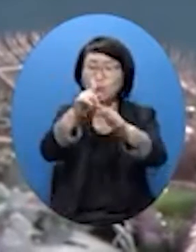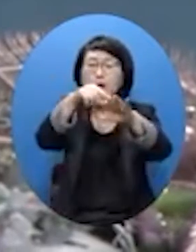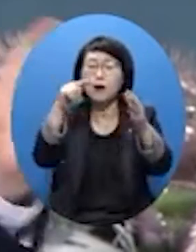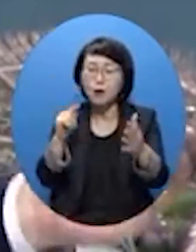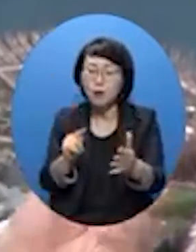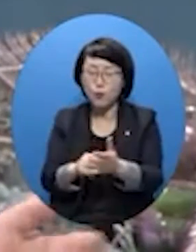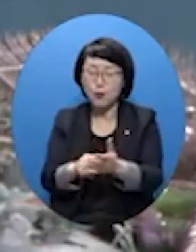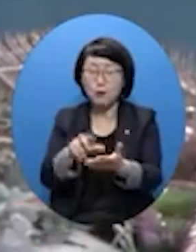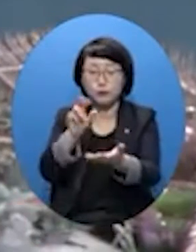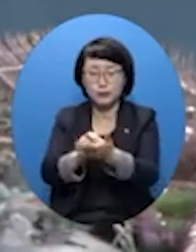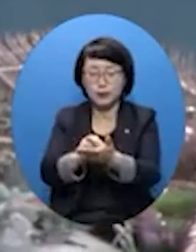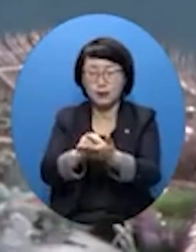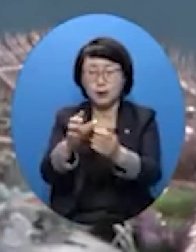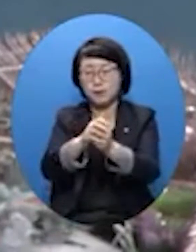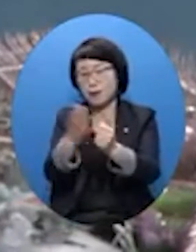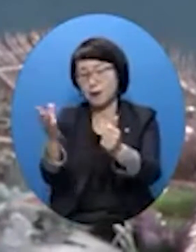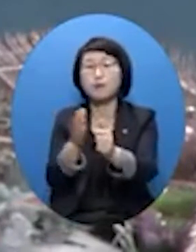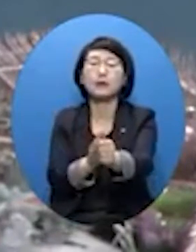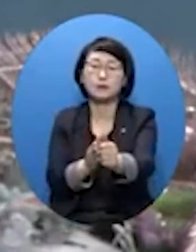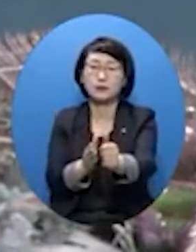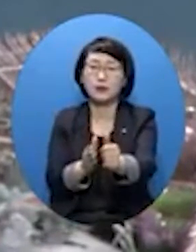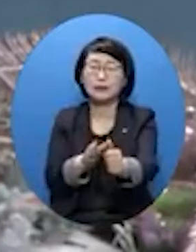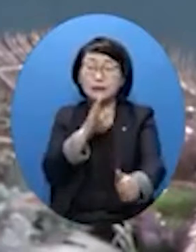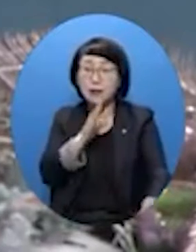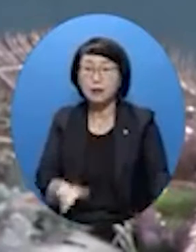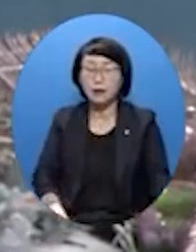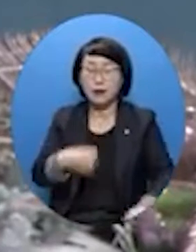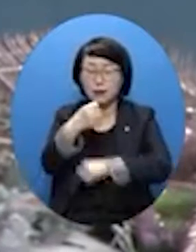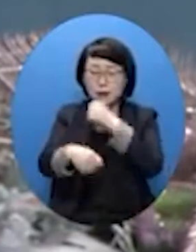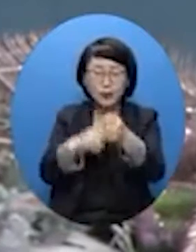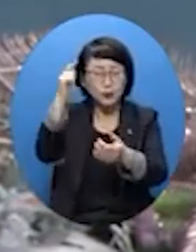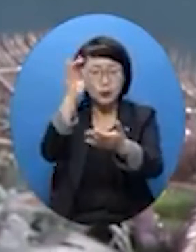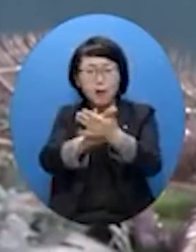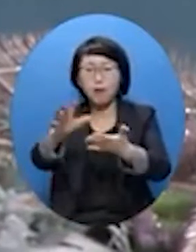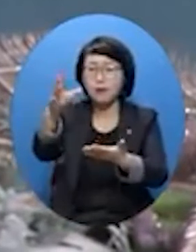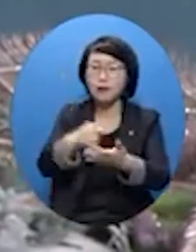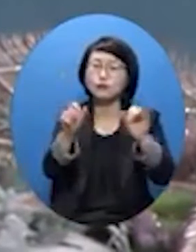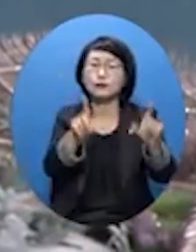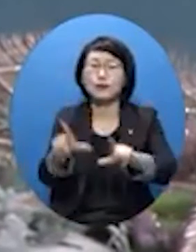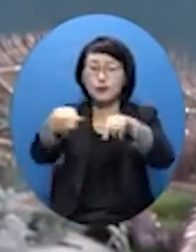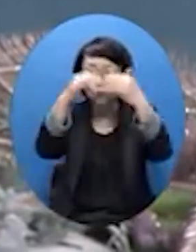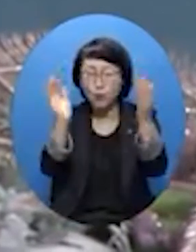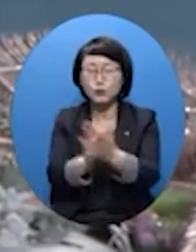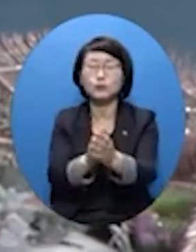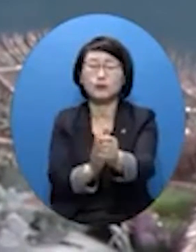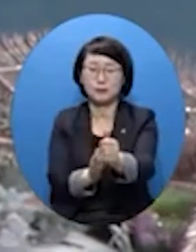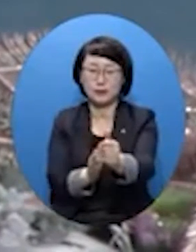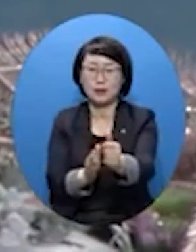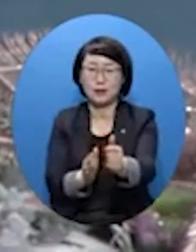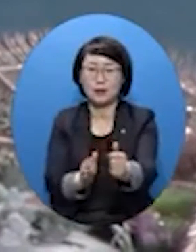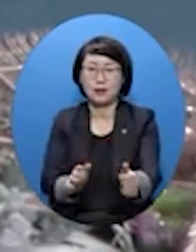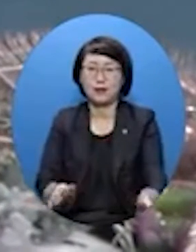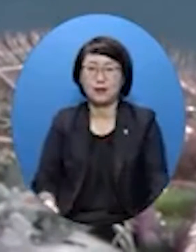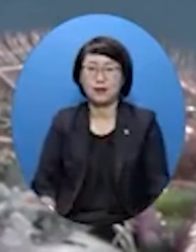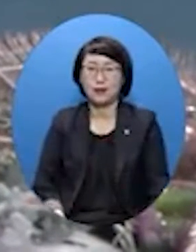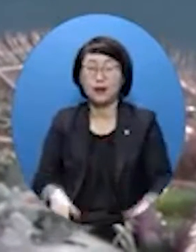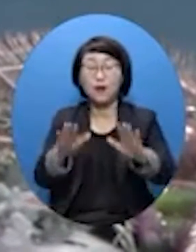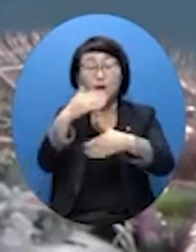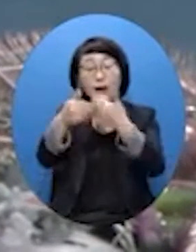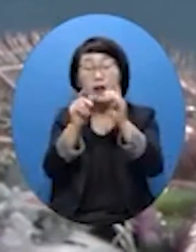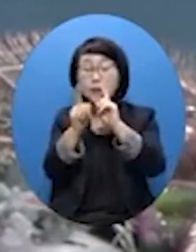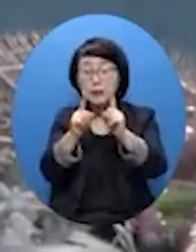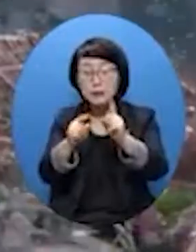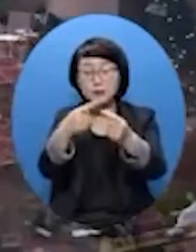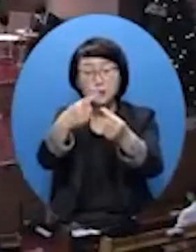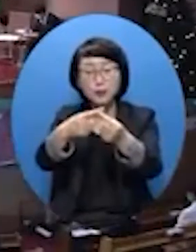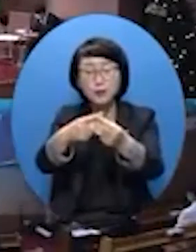멍에를 벗어버리십시오. 참된 자유와 평안함을 누리며 살아가는 여러분 모두가 되기를 바랍니다. 오늘 성경은 첫째로